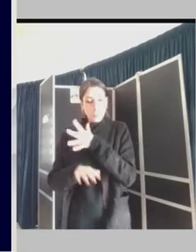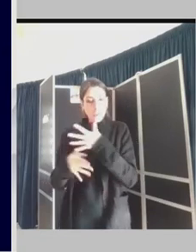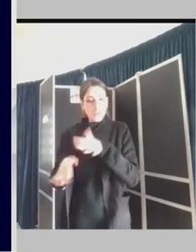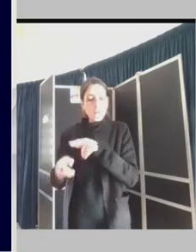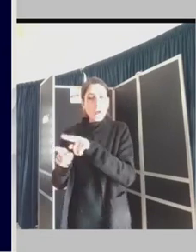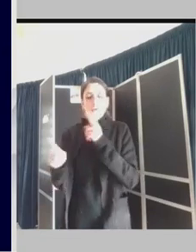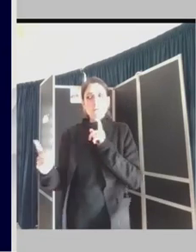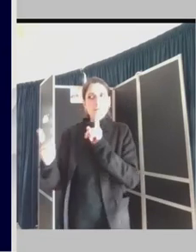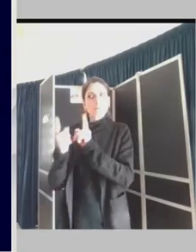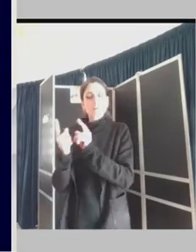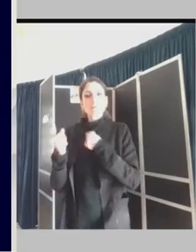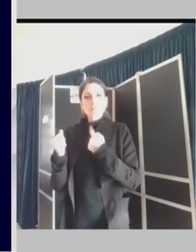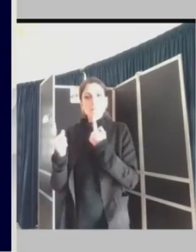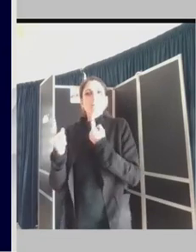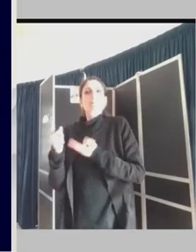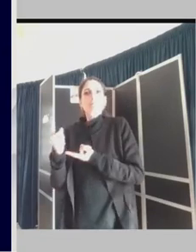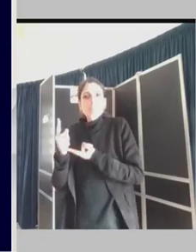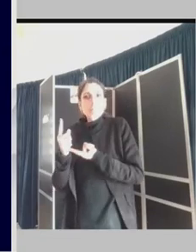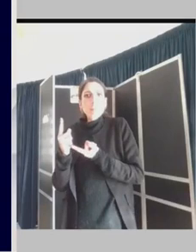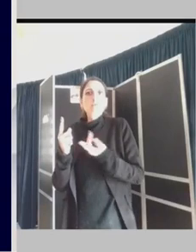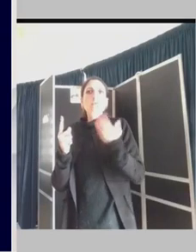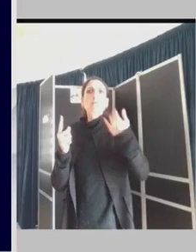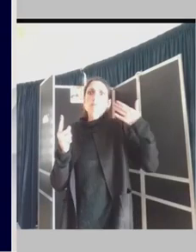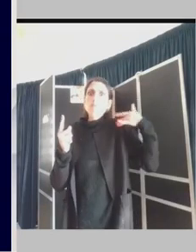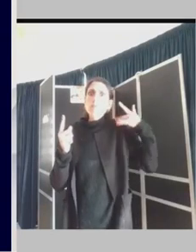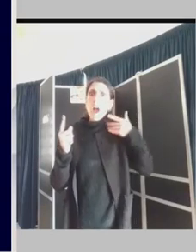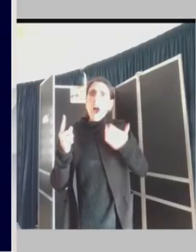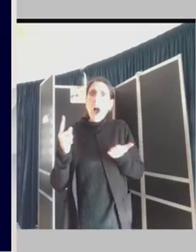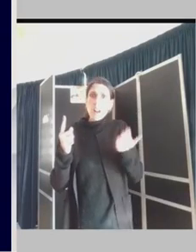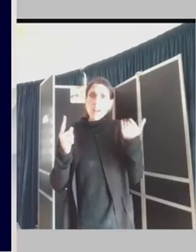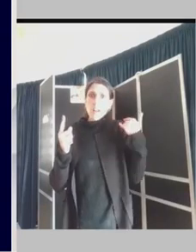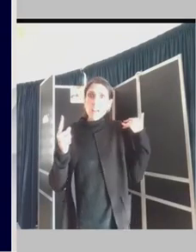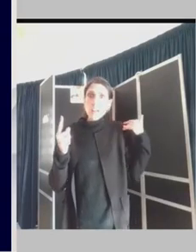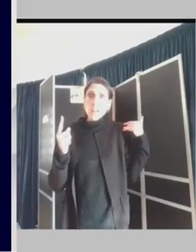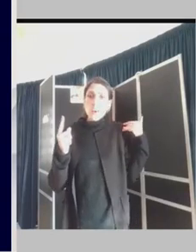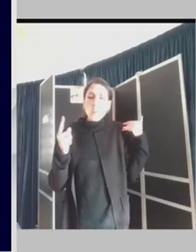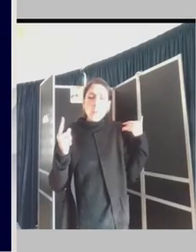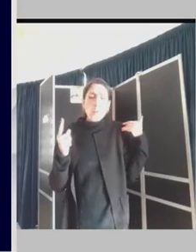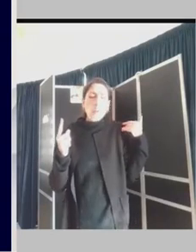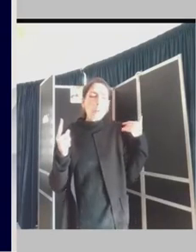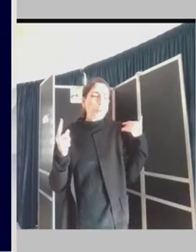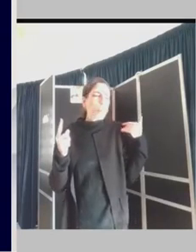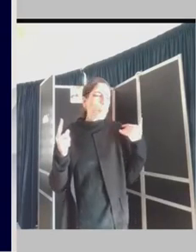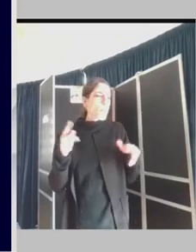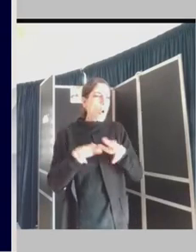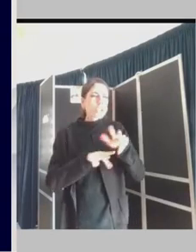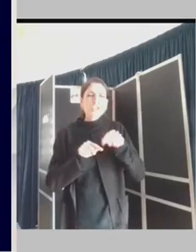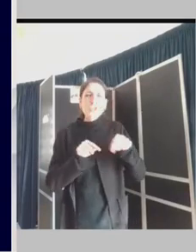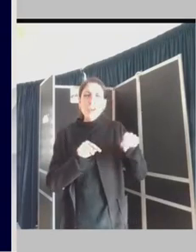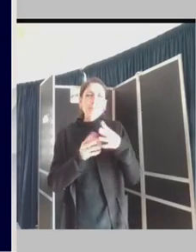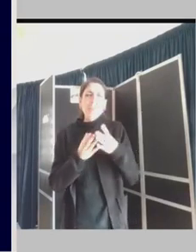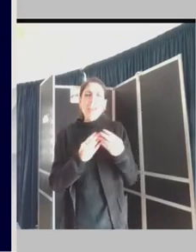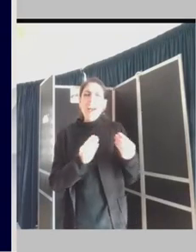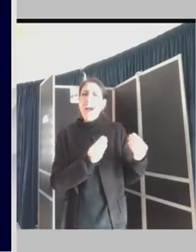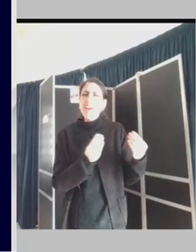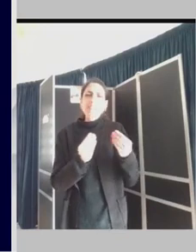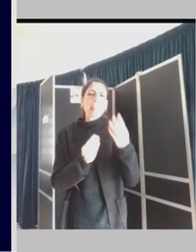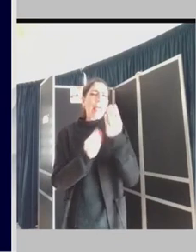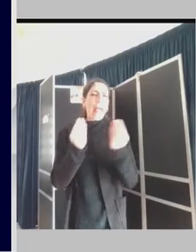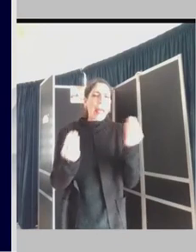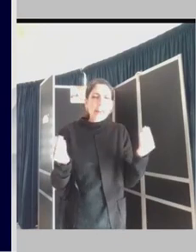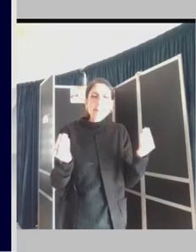che negli anni passati si è fatto in tanti municipi, in tanti enti locali,